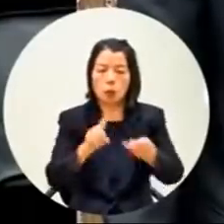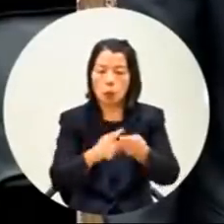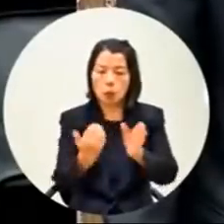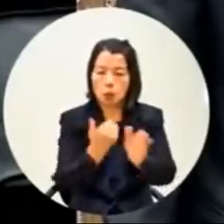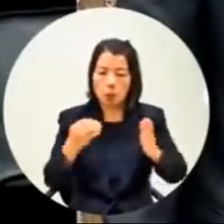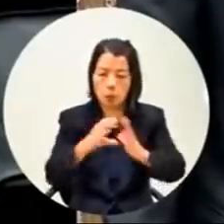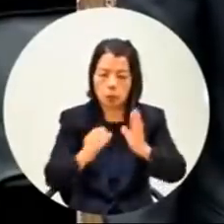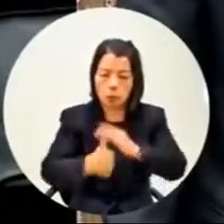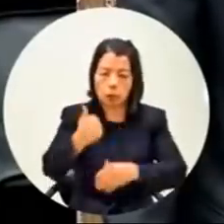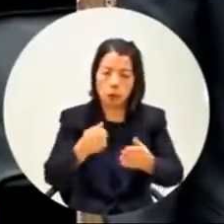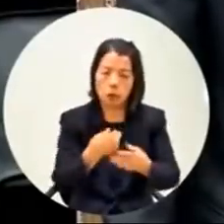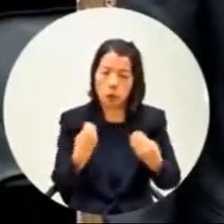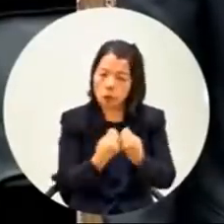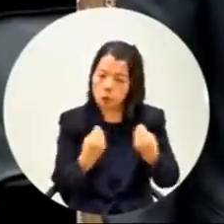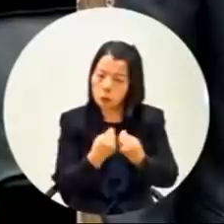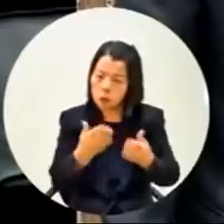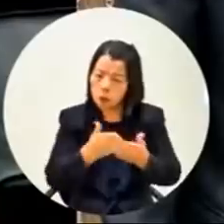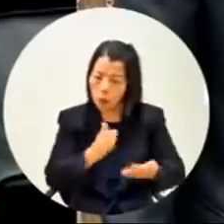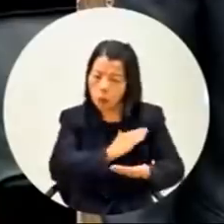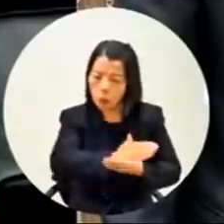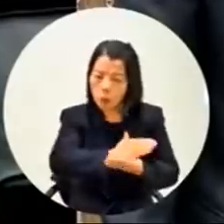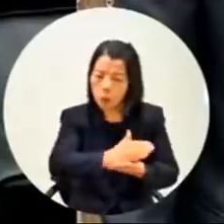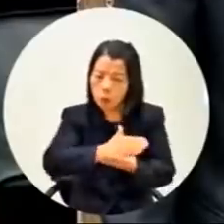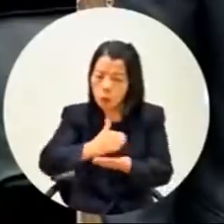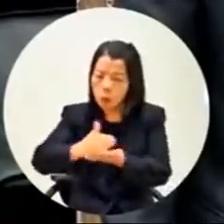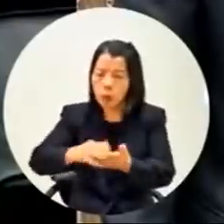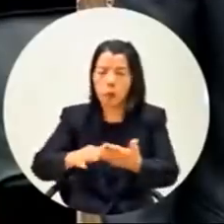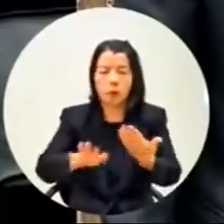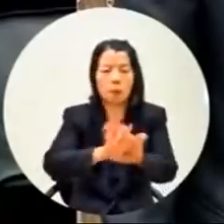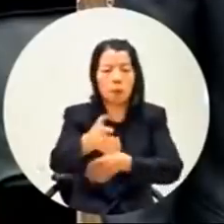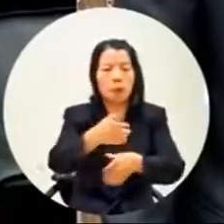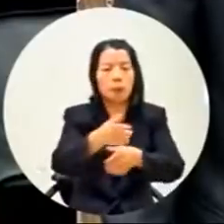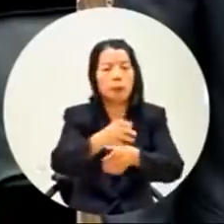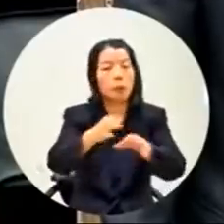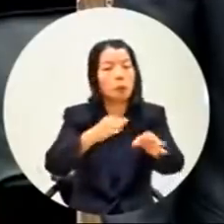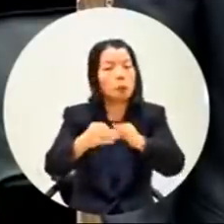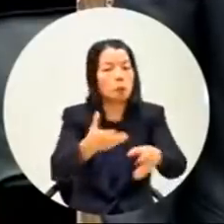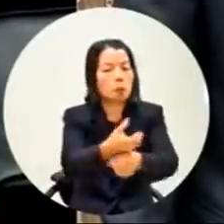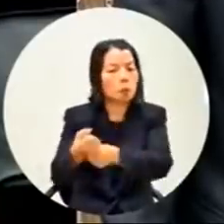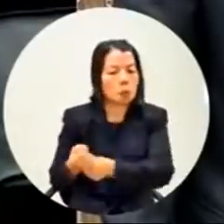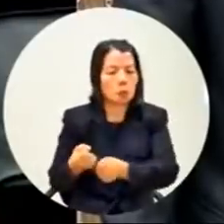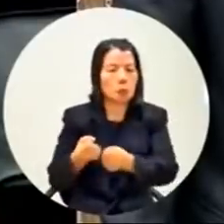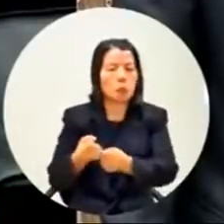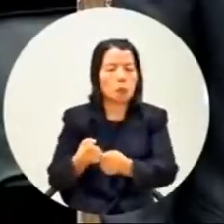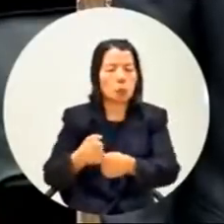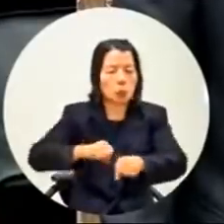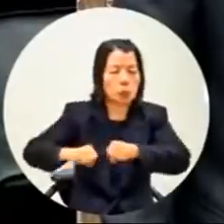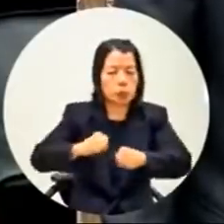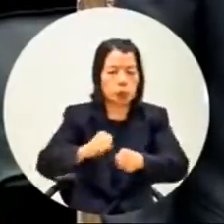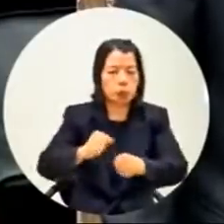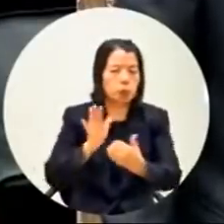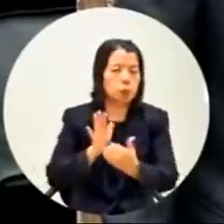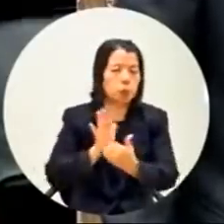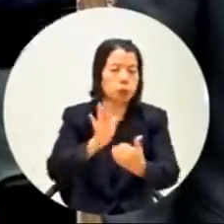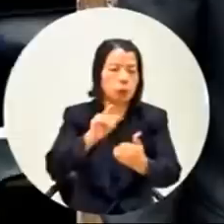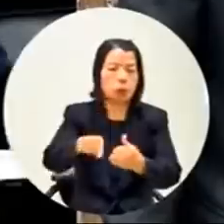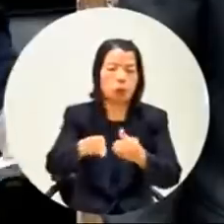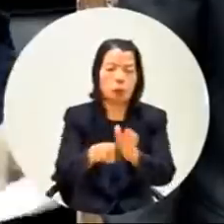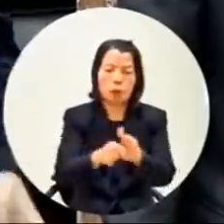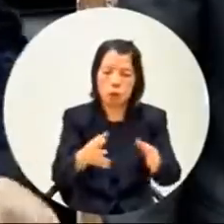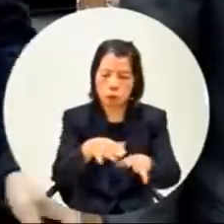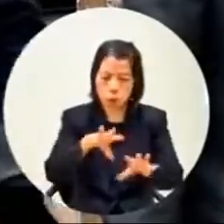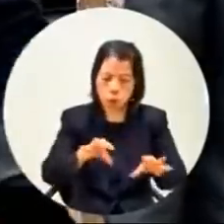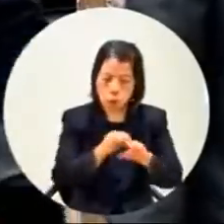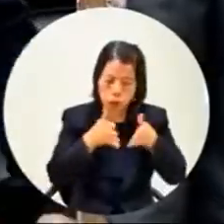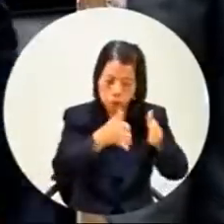何排除或避免其他厂商来竞标的言论，来帮忙做这个土地合约的讨论，